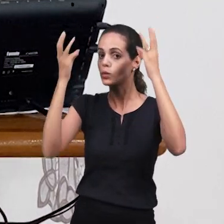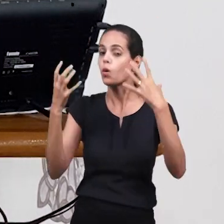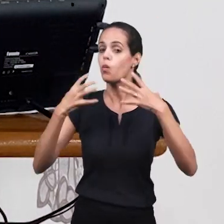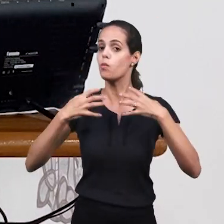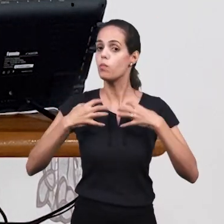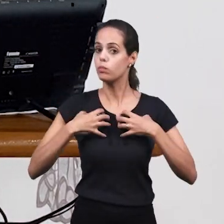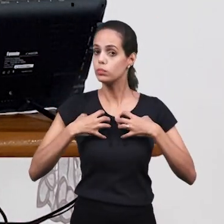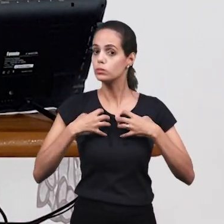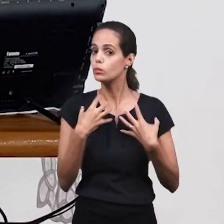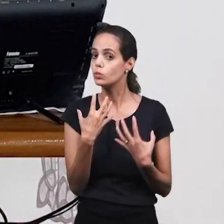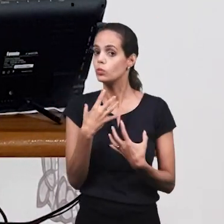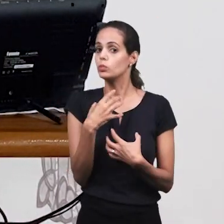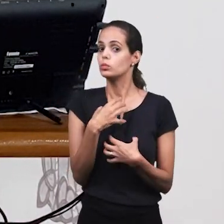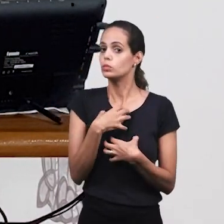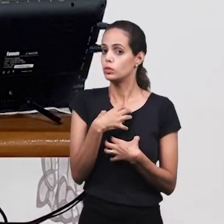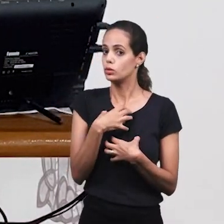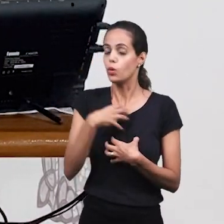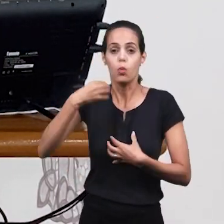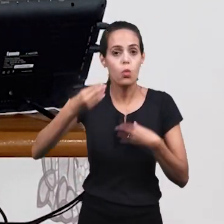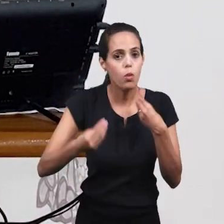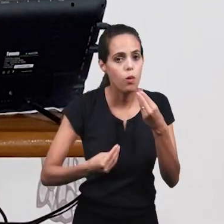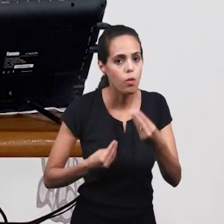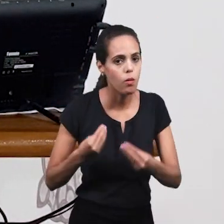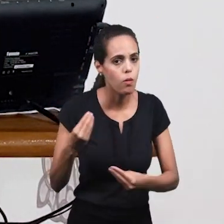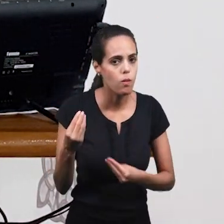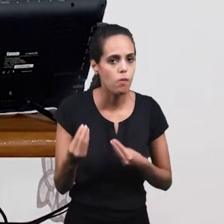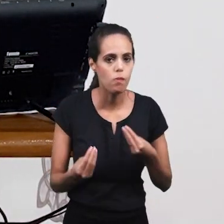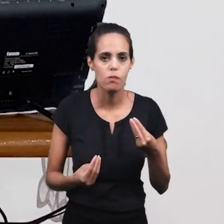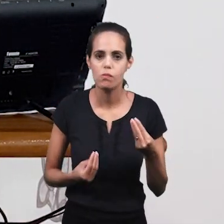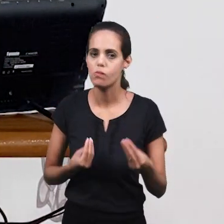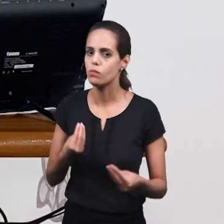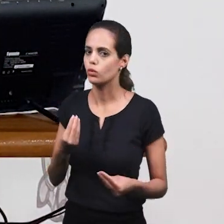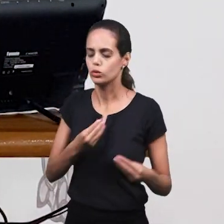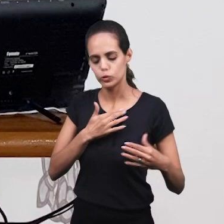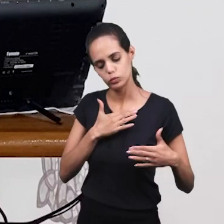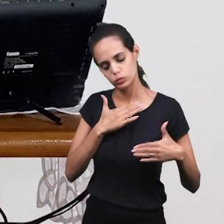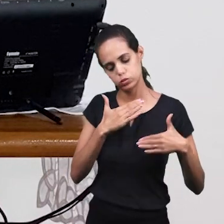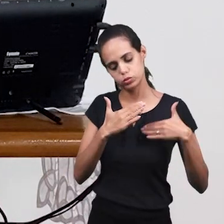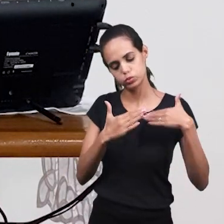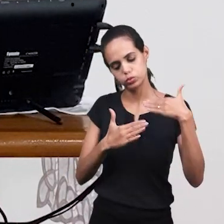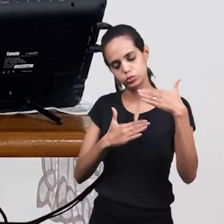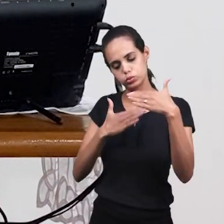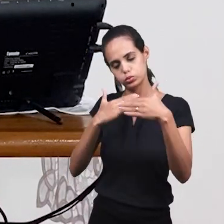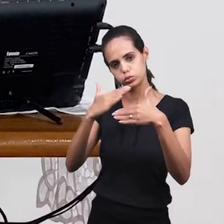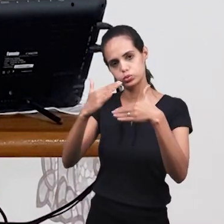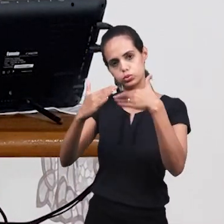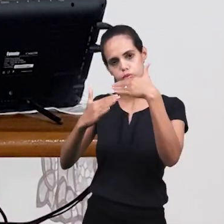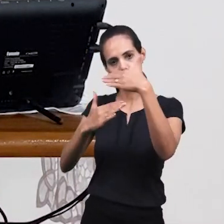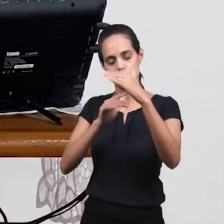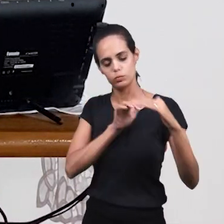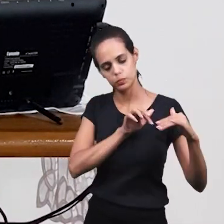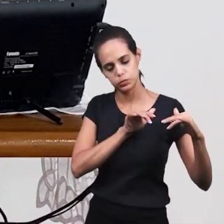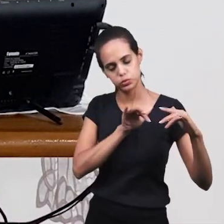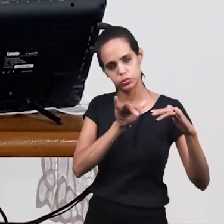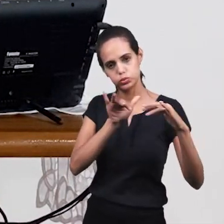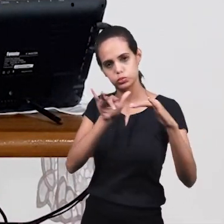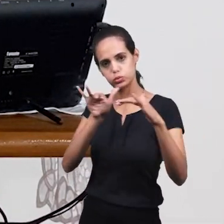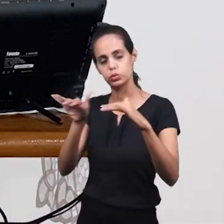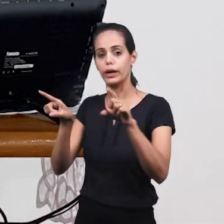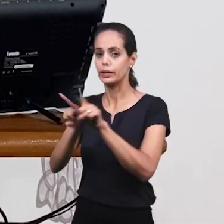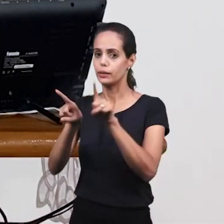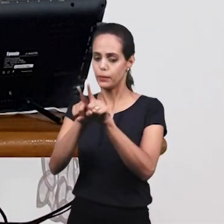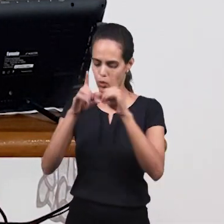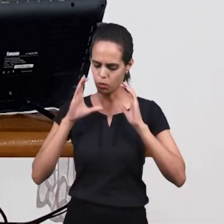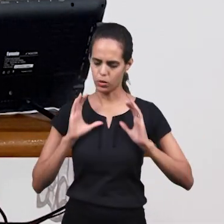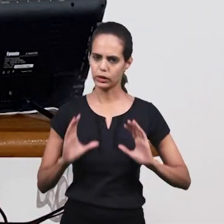comment ils devraient procéder dans leur marche, et même la forme de vie. Ce rejet et cette opposition au